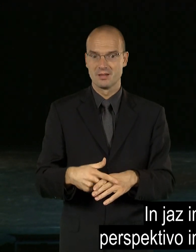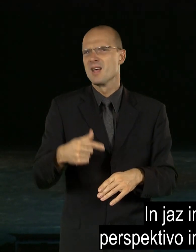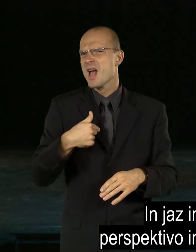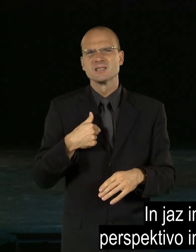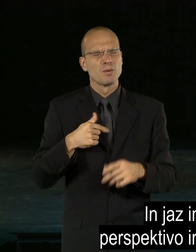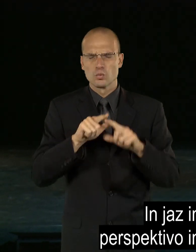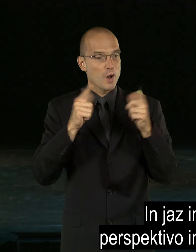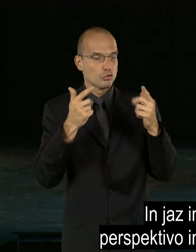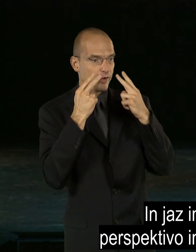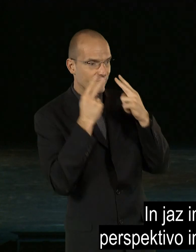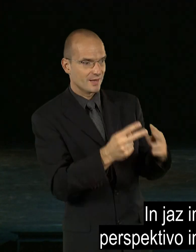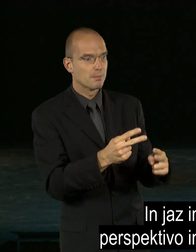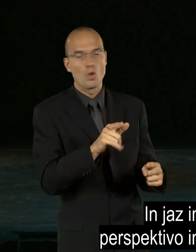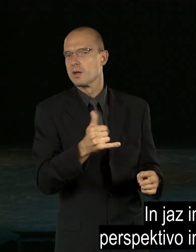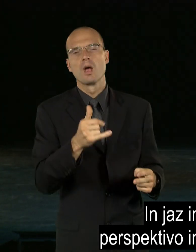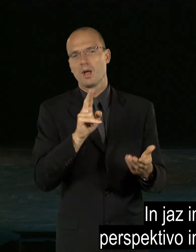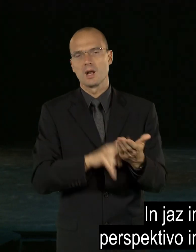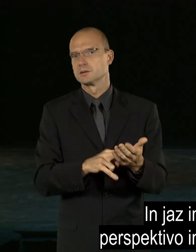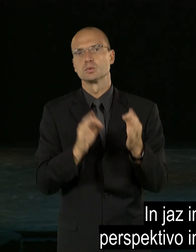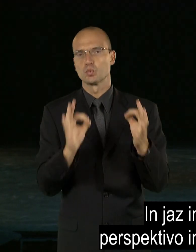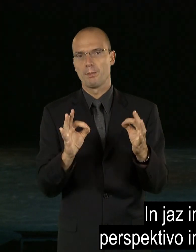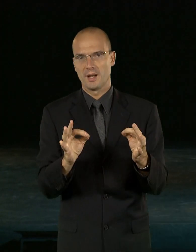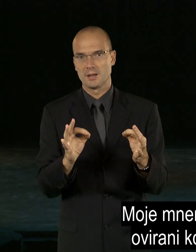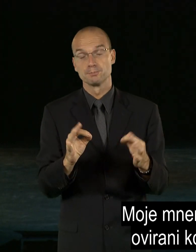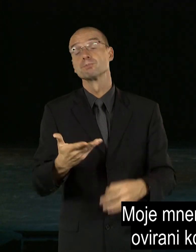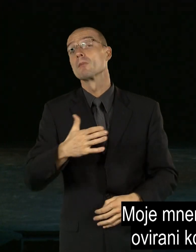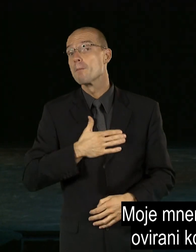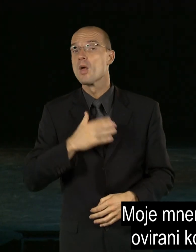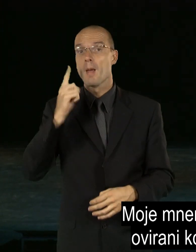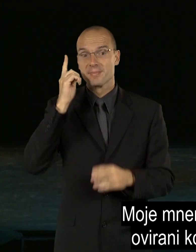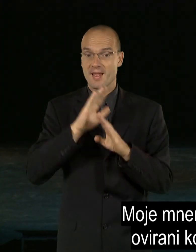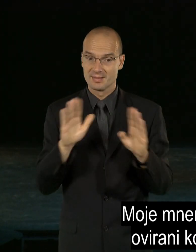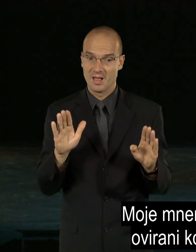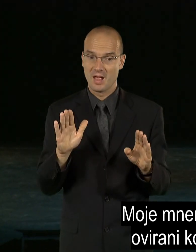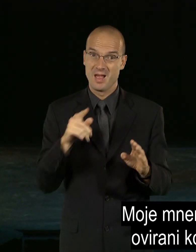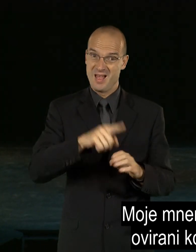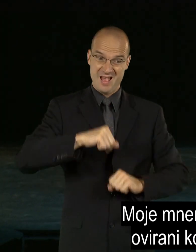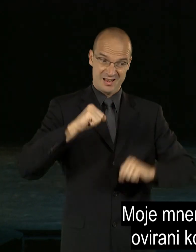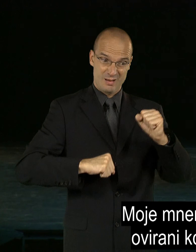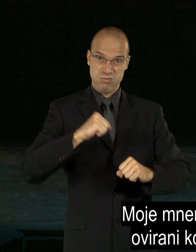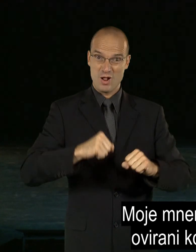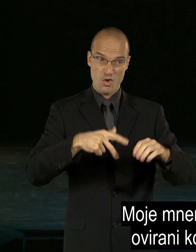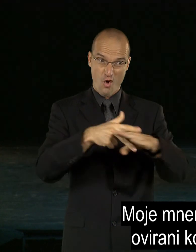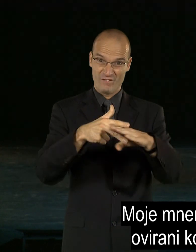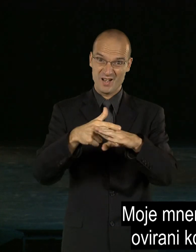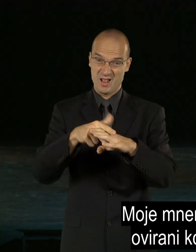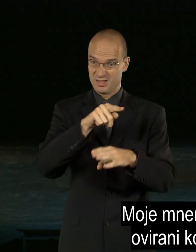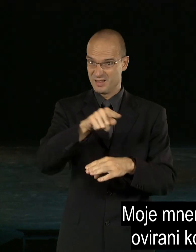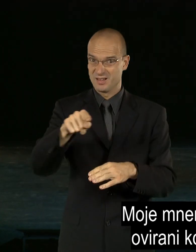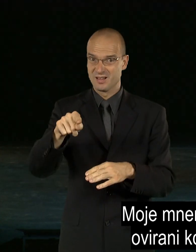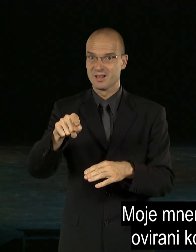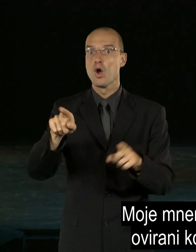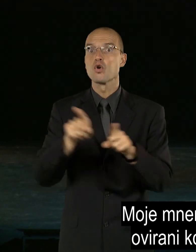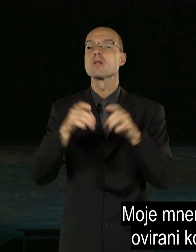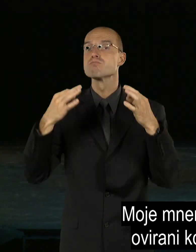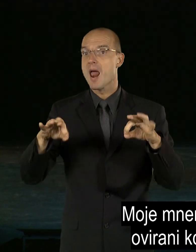imam čisto pač drugačno perspektivo in meni se zdi to res super, no. Moje mnenje je, da so se gibalno uvereni